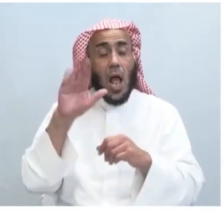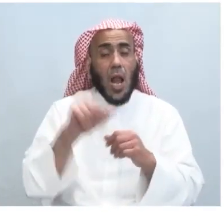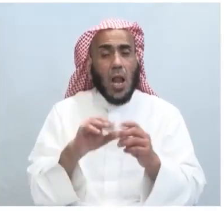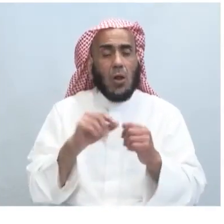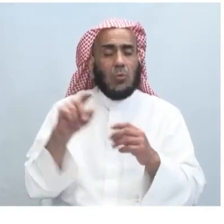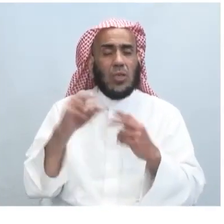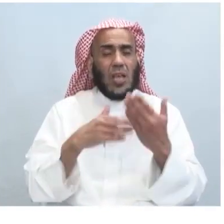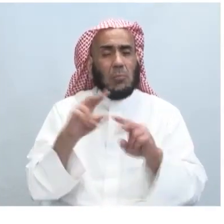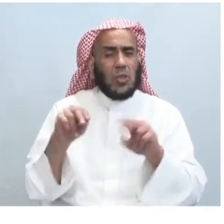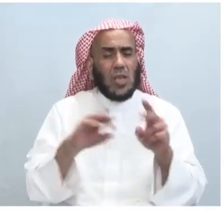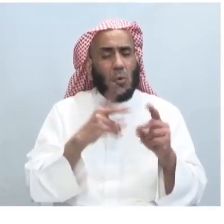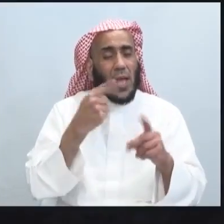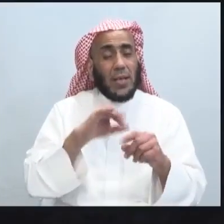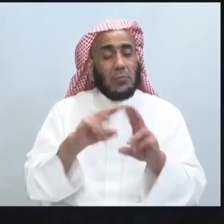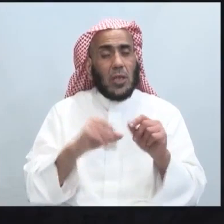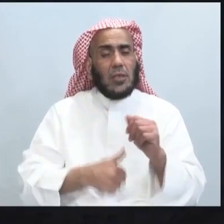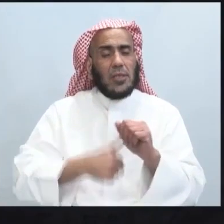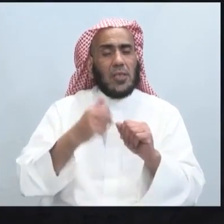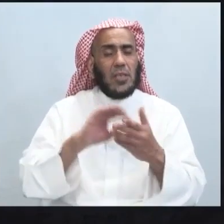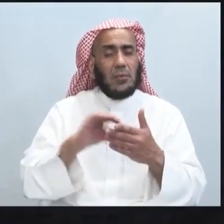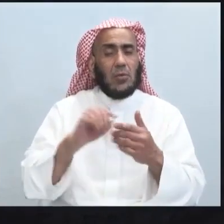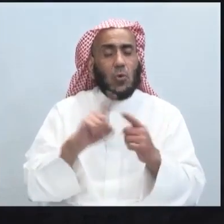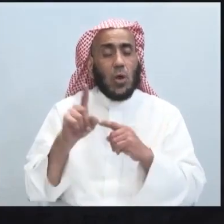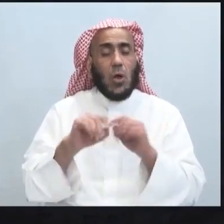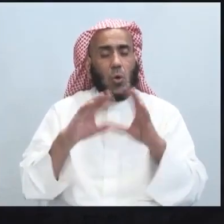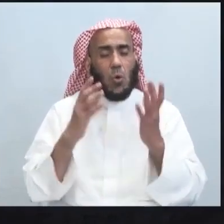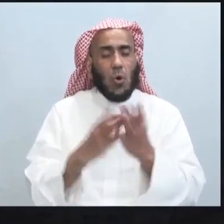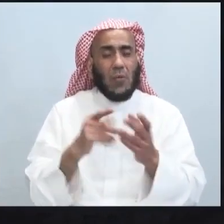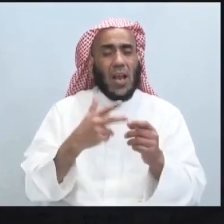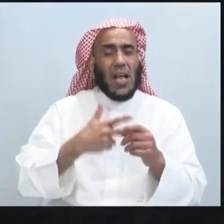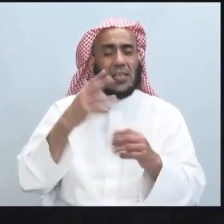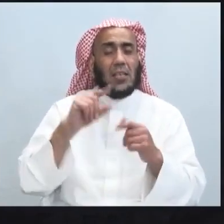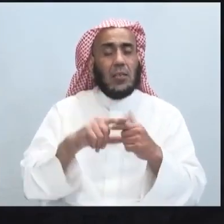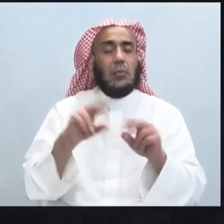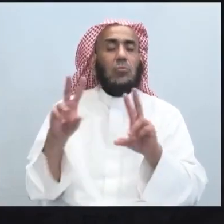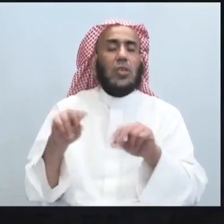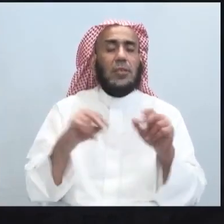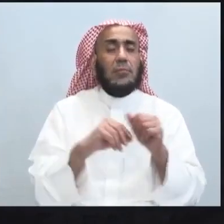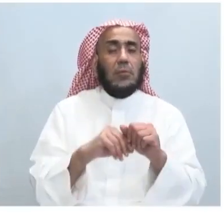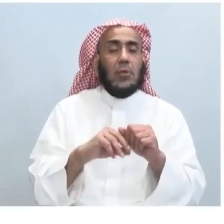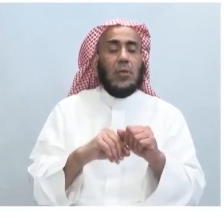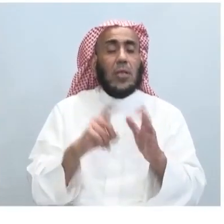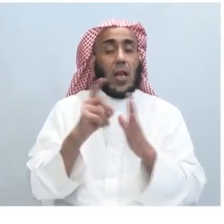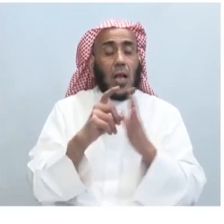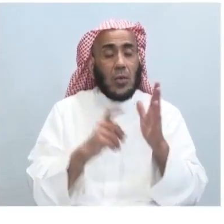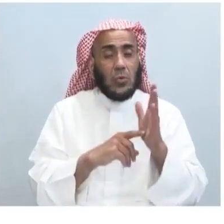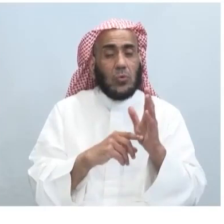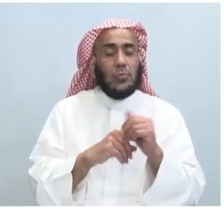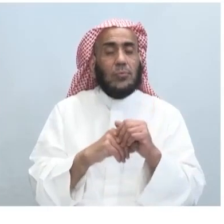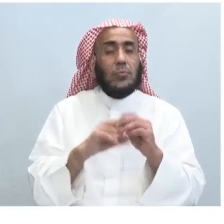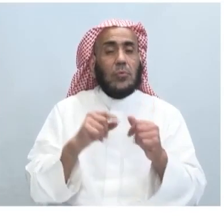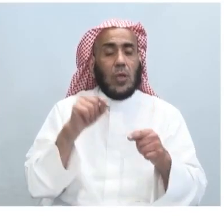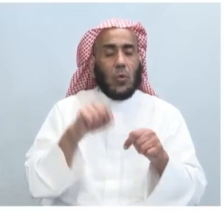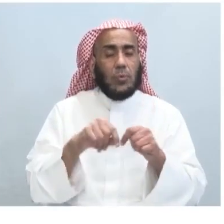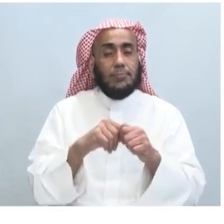هو متجانس ام غير متجانس حتى تستطيع ايجاد الحل هنا كلها في حاله الغازيه اذا نقول متجانس اذا القانون القانون